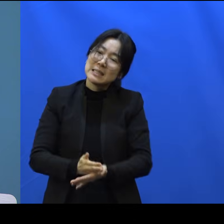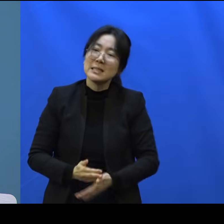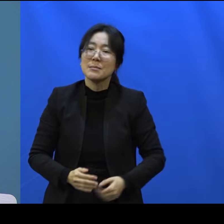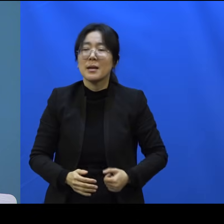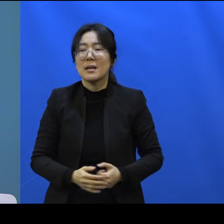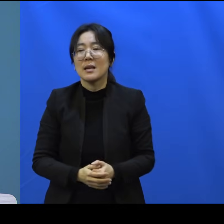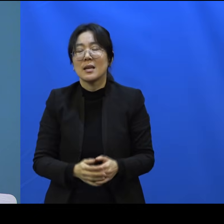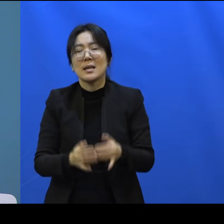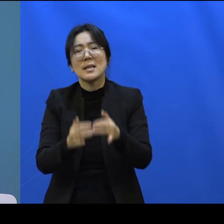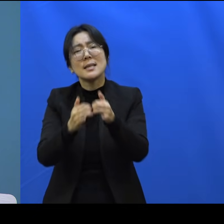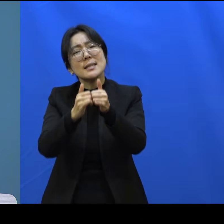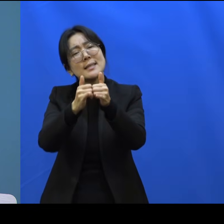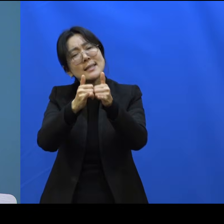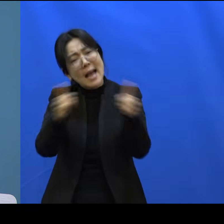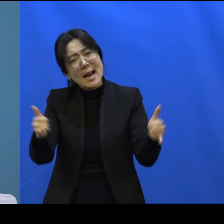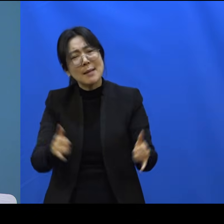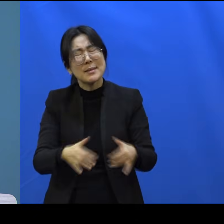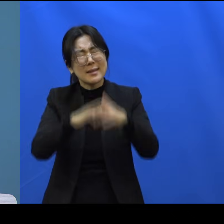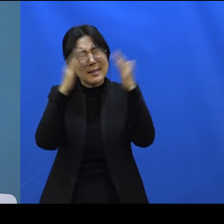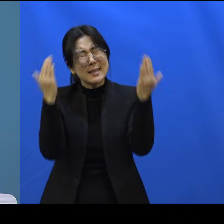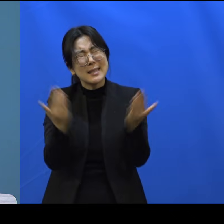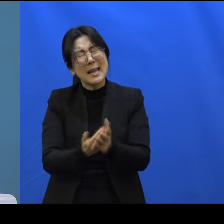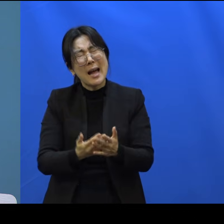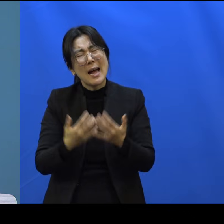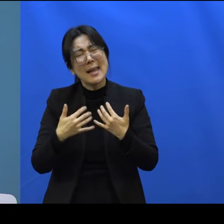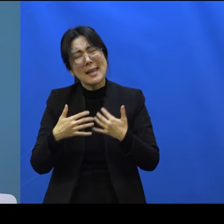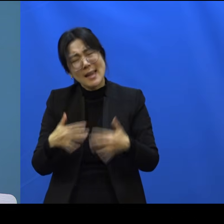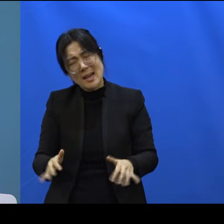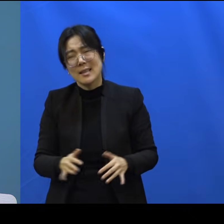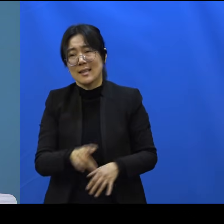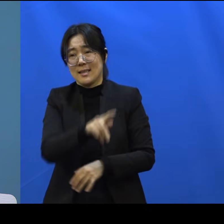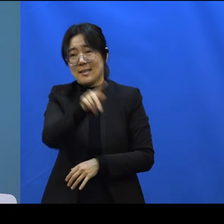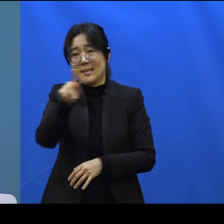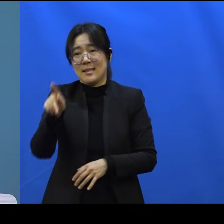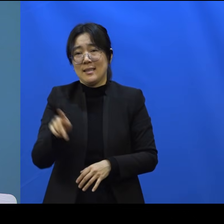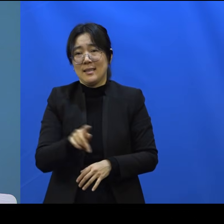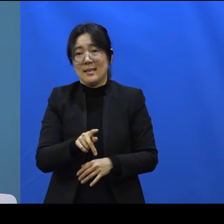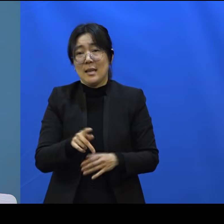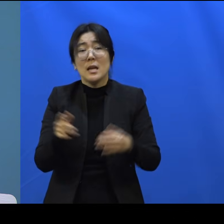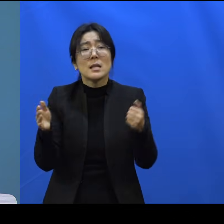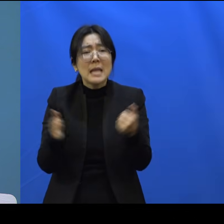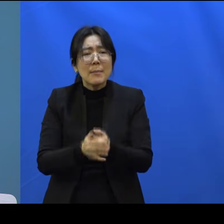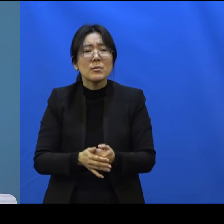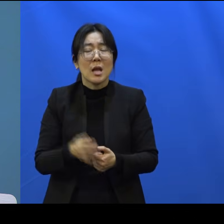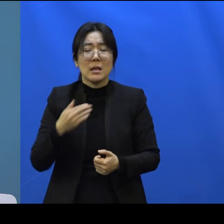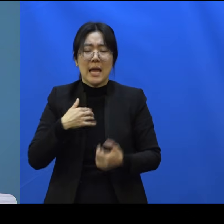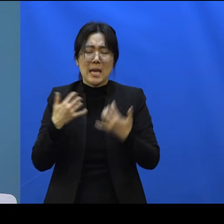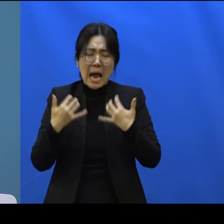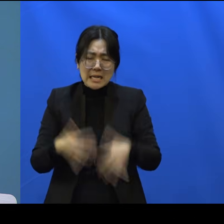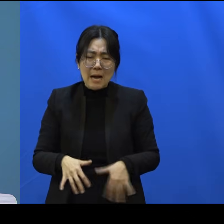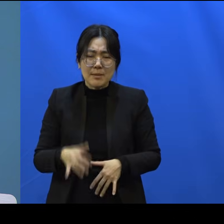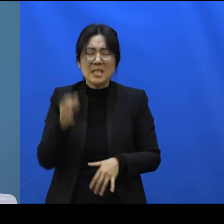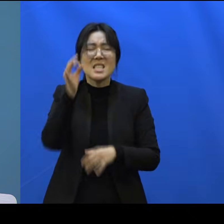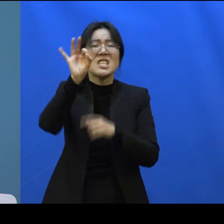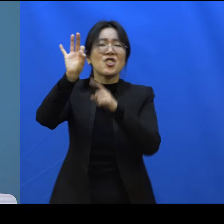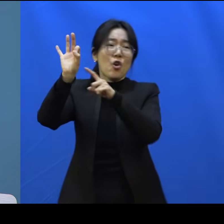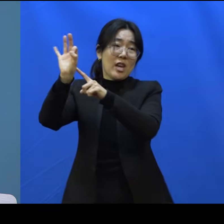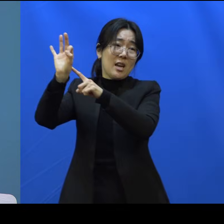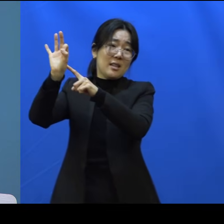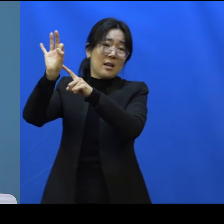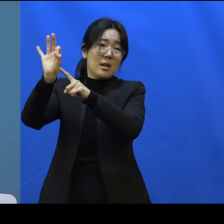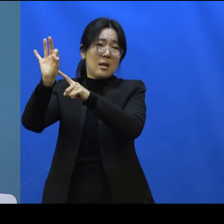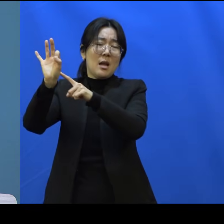강한 척 하면 언젠가 들통이 나게 돼 있어요. 그래서 우리의 연약함을 인정해야 된다. 그런데 여러분, 우리가